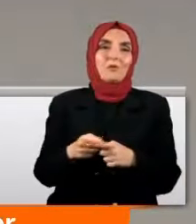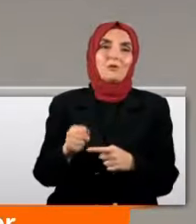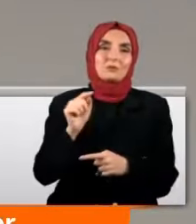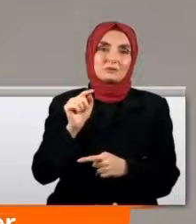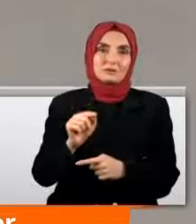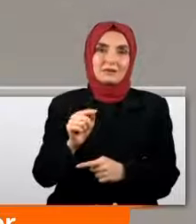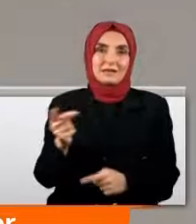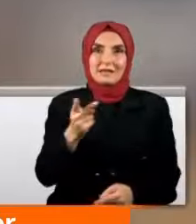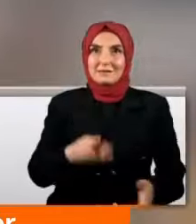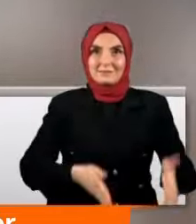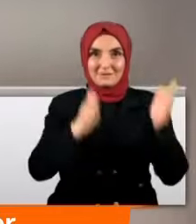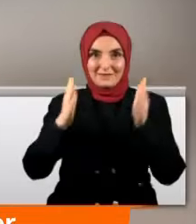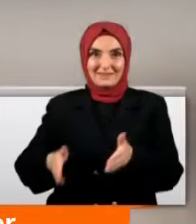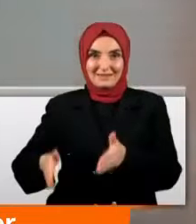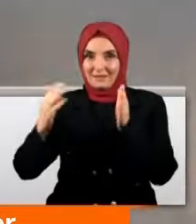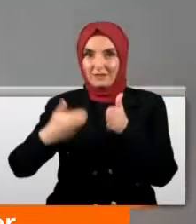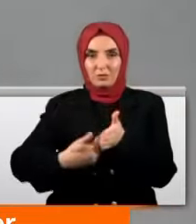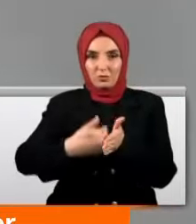tek duvar vardı.